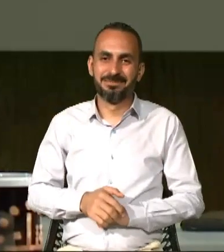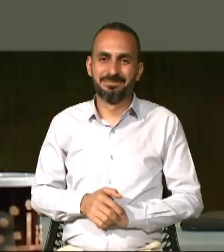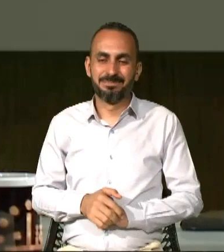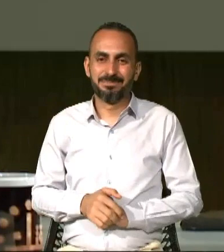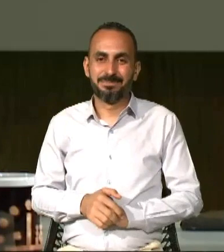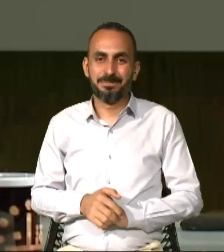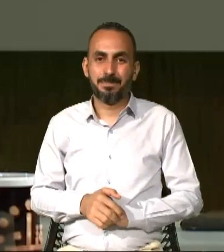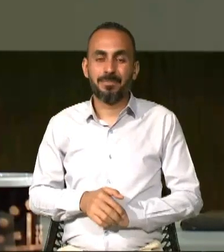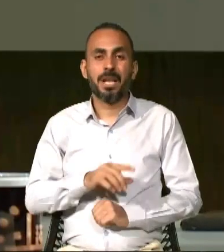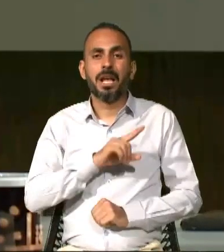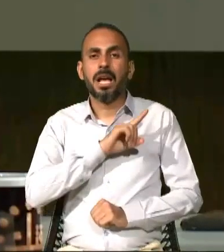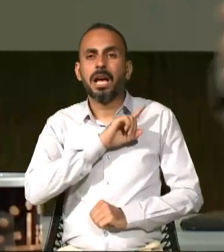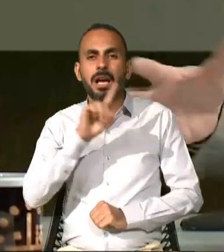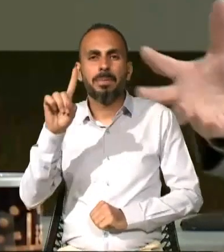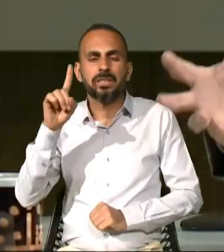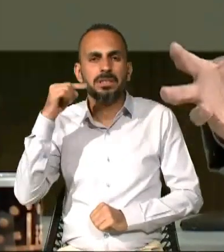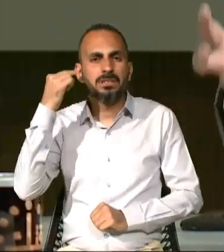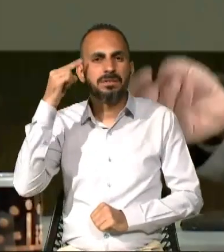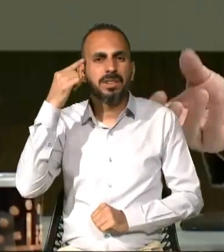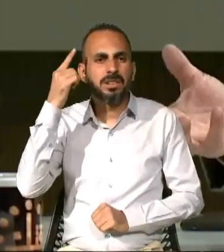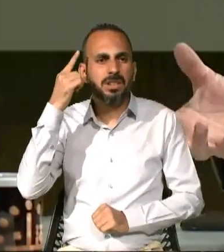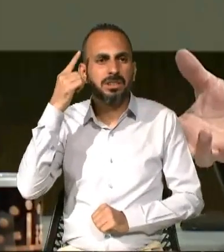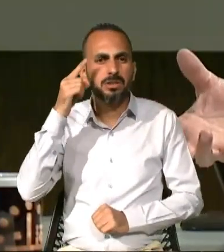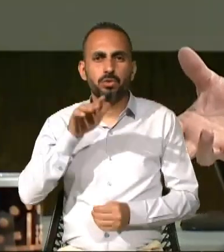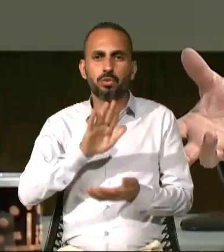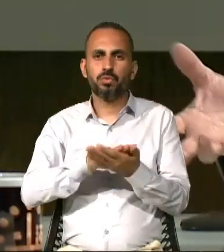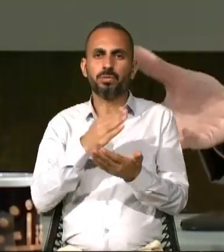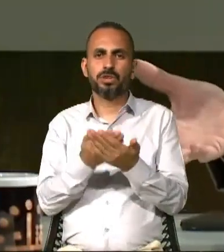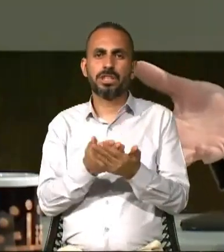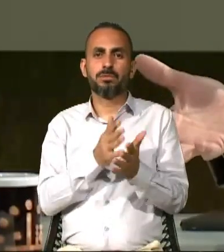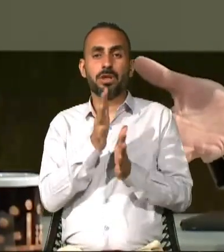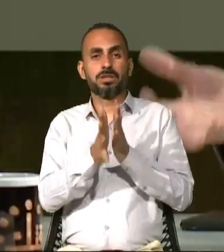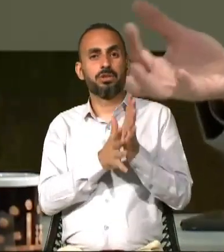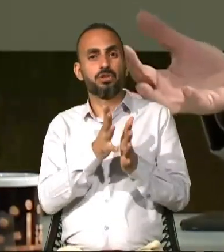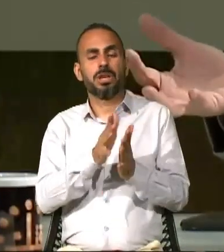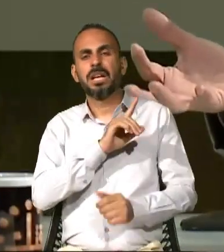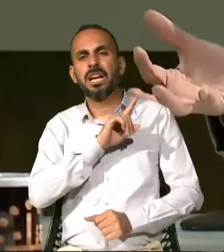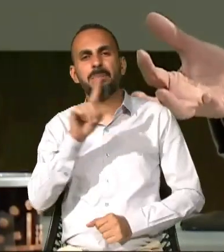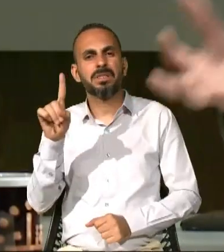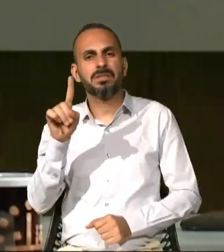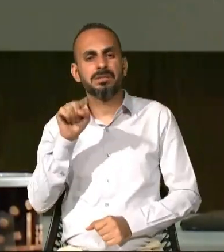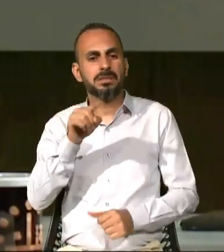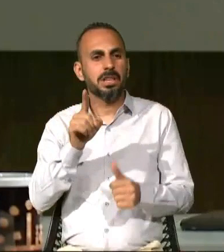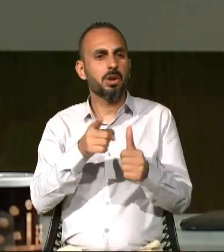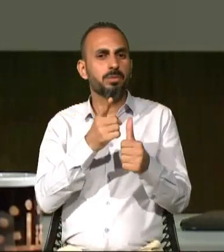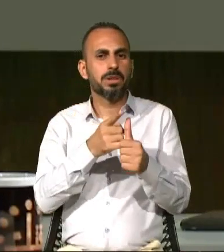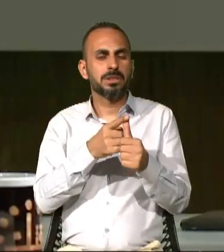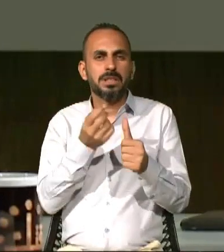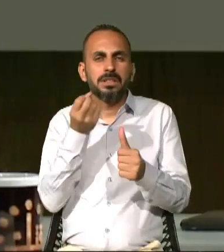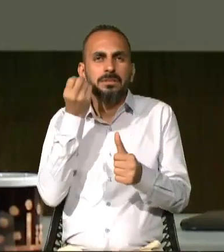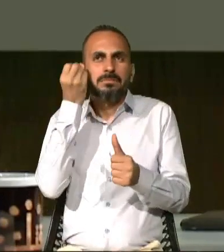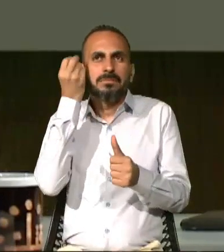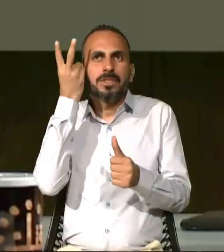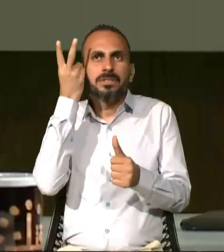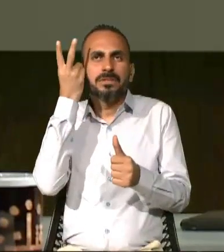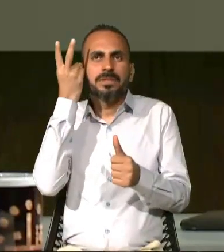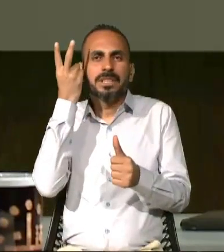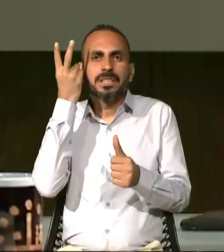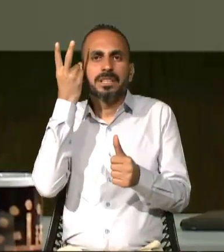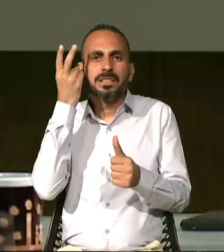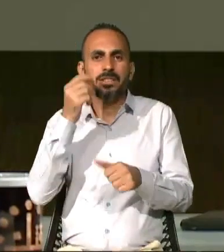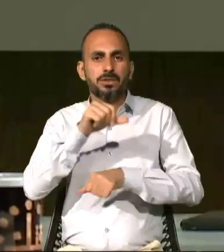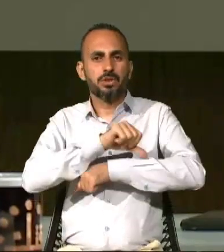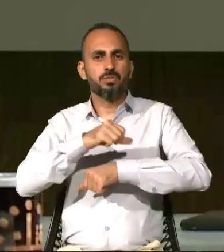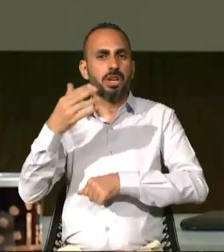عارف عمري ما فكرت ان يبقى فيه لغه الاشاره في حلقه من حلقات عمري. والا فجاه الاسبوع اللي فات ده ما تفهمش